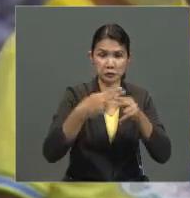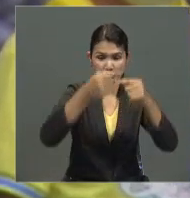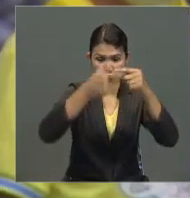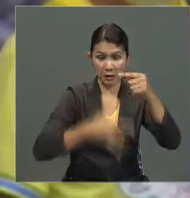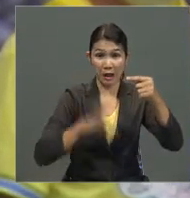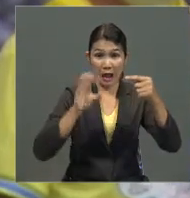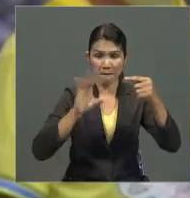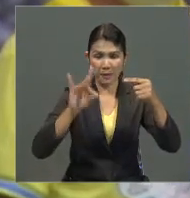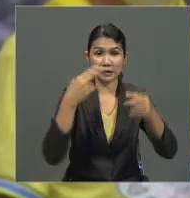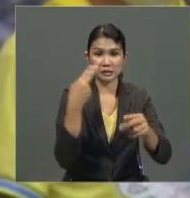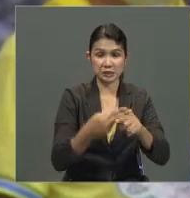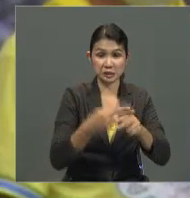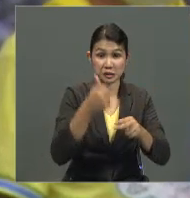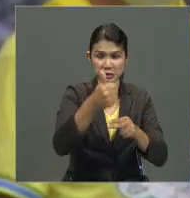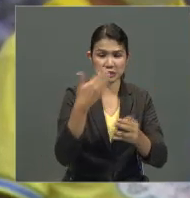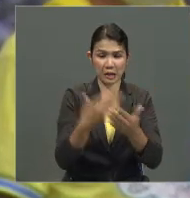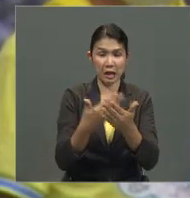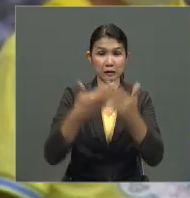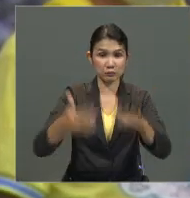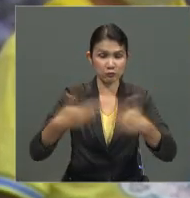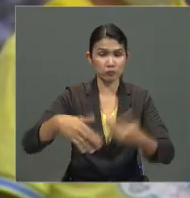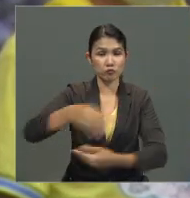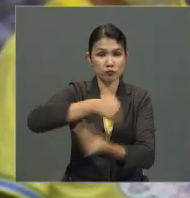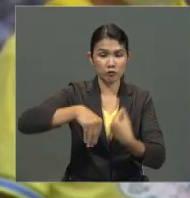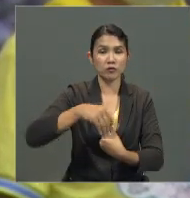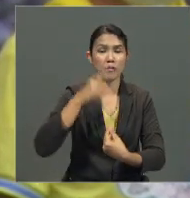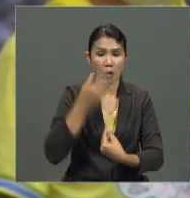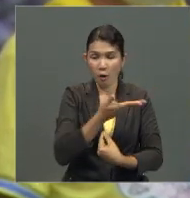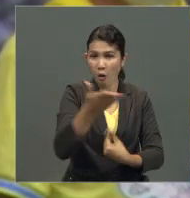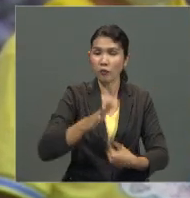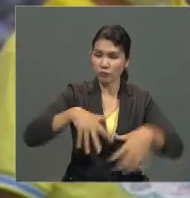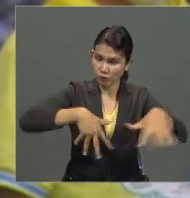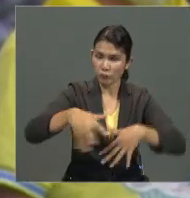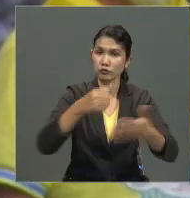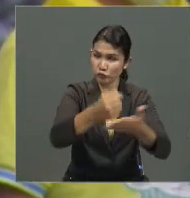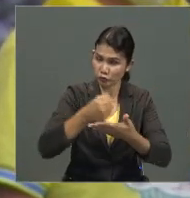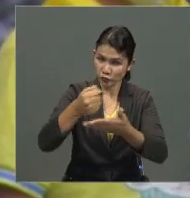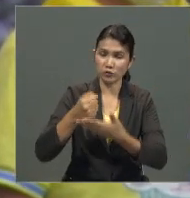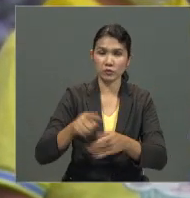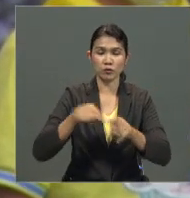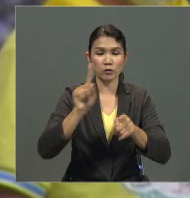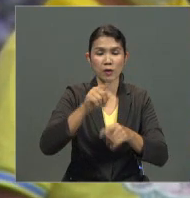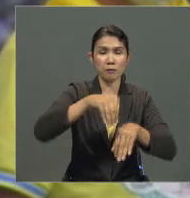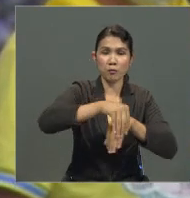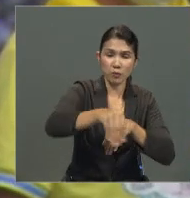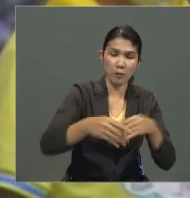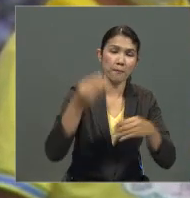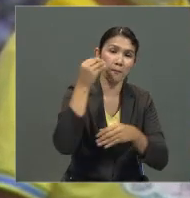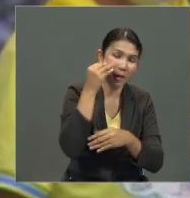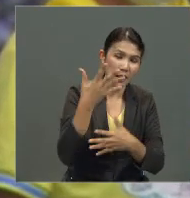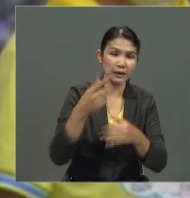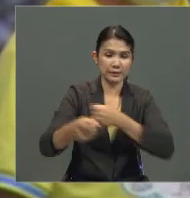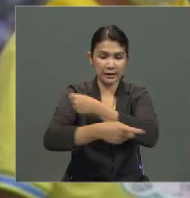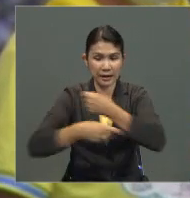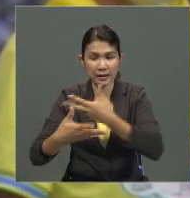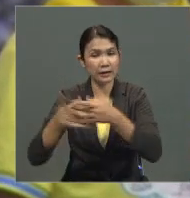ขอให้ประชาชนได้ช่วยกันปลูกในพื้นที่ในบ้าน ในไร่นาหรือในพื้นที่ที่มีโอกาสที่